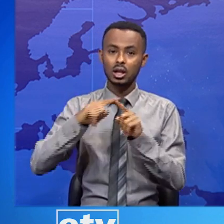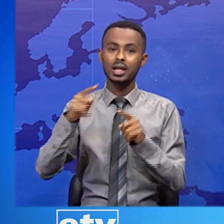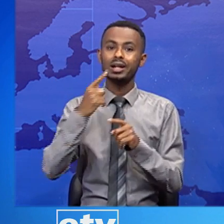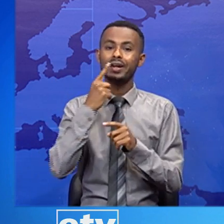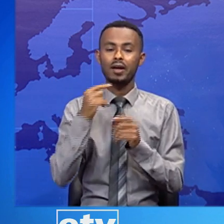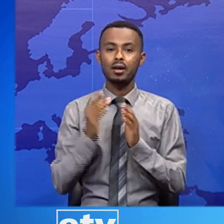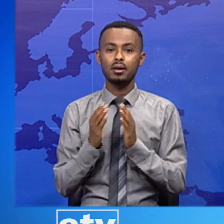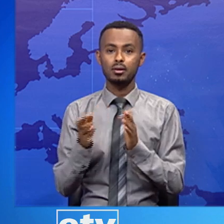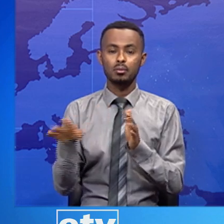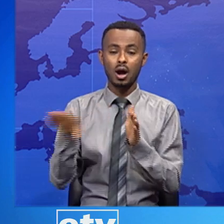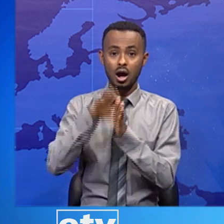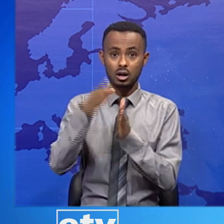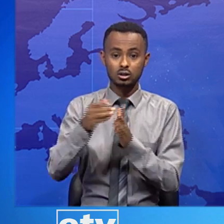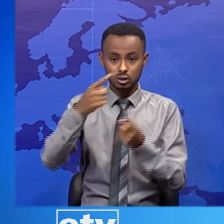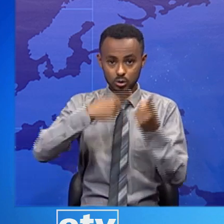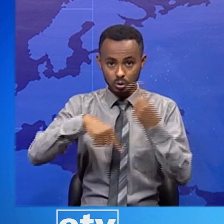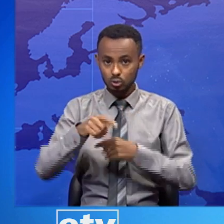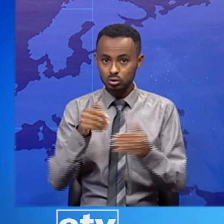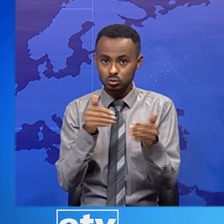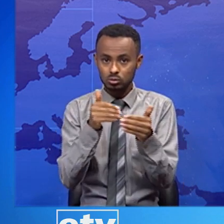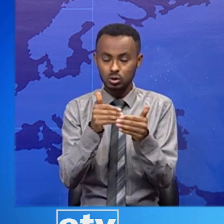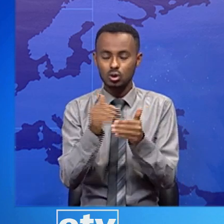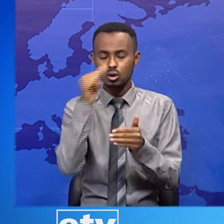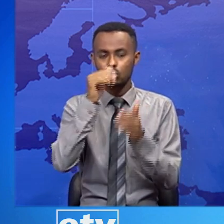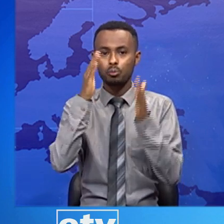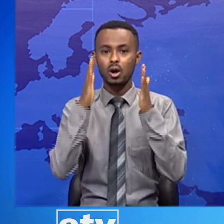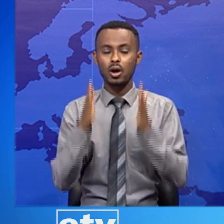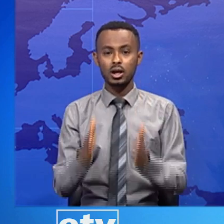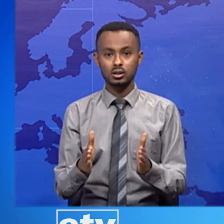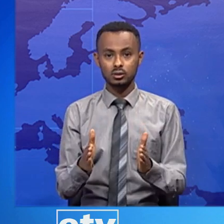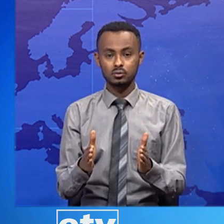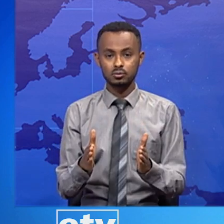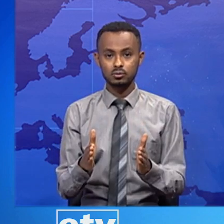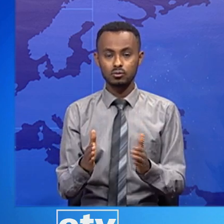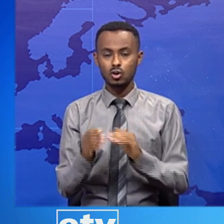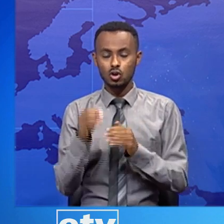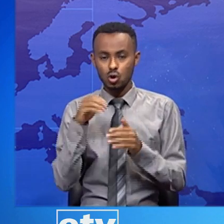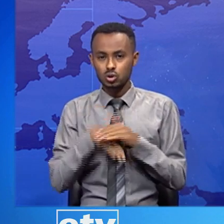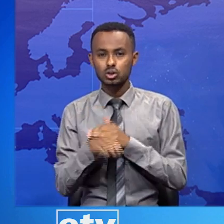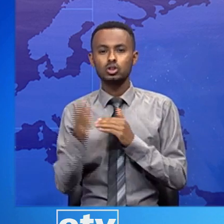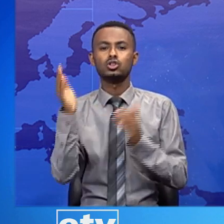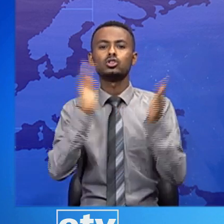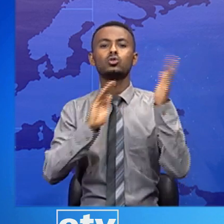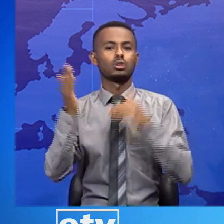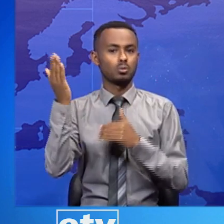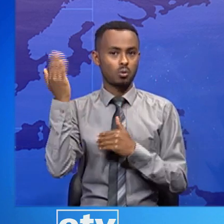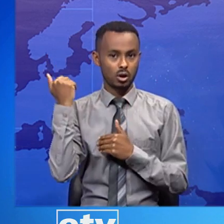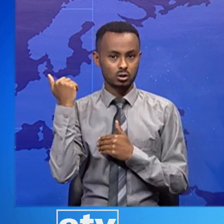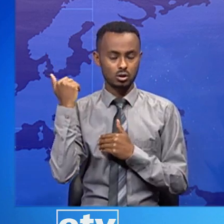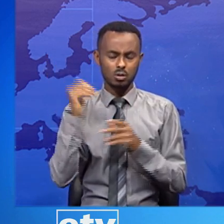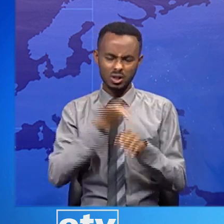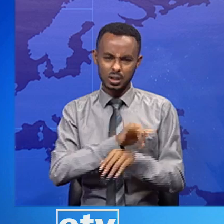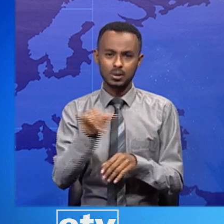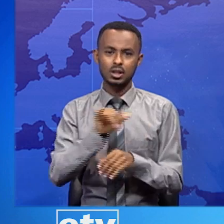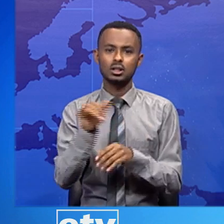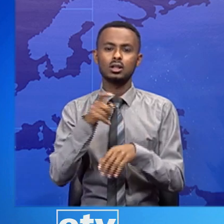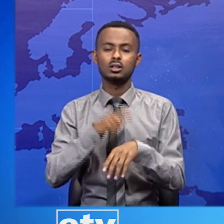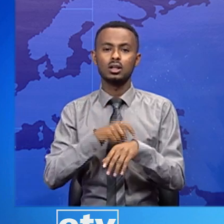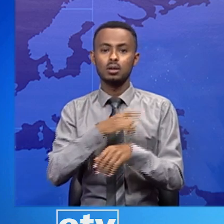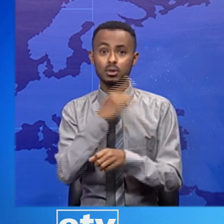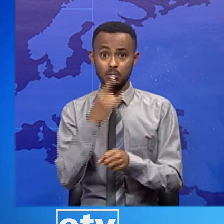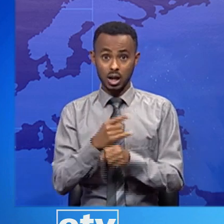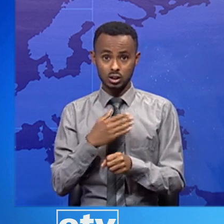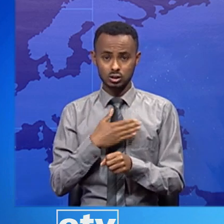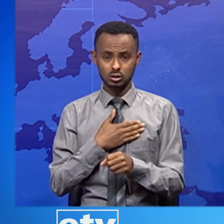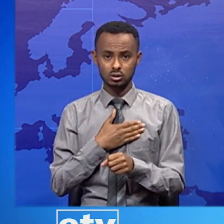ወደ ቀይ ባህር ጠረፎች አካባቢ ሲጠጉ ኢትዮጵያውያን የውስጥ ችግሮችም ነበሩባቸው። በተመሳሳይ